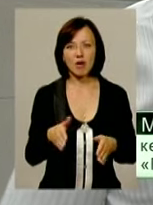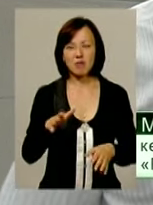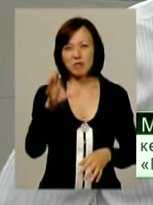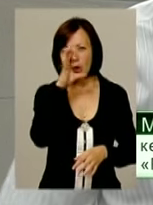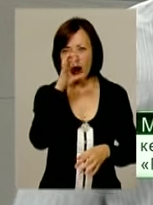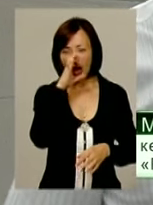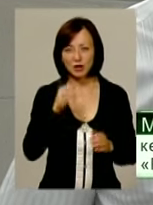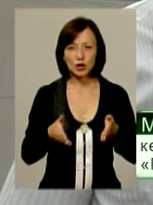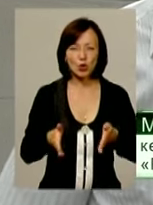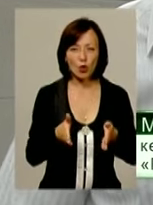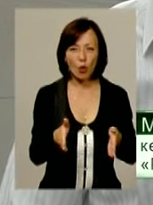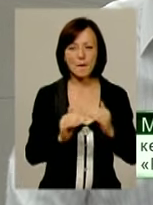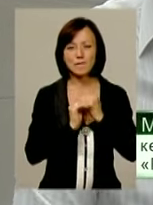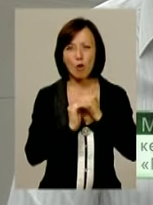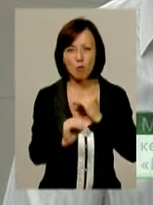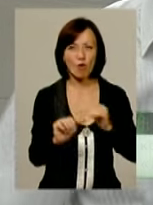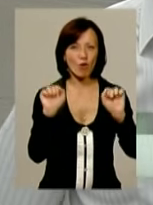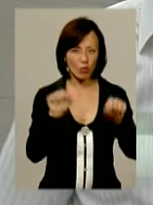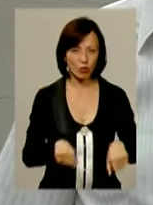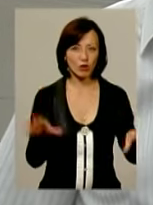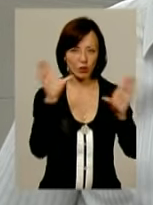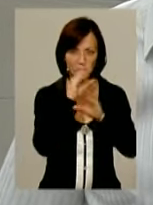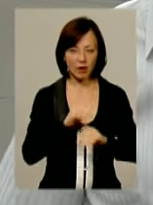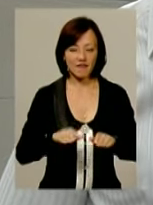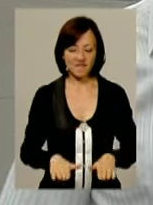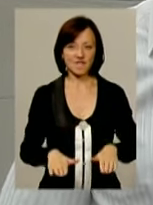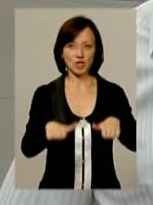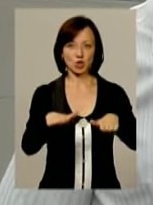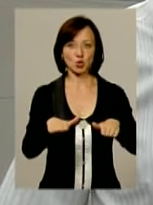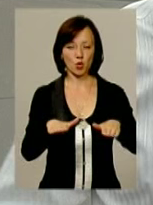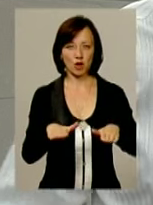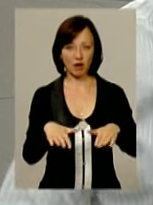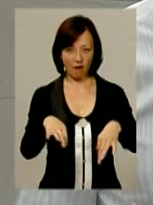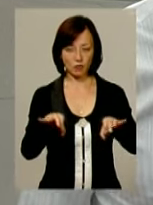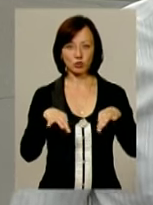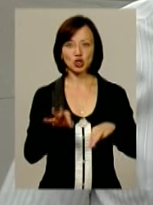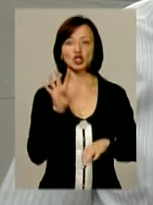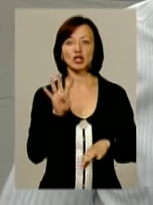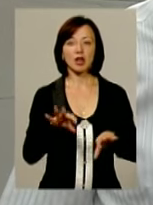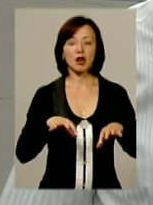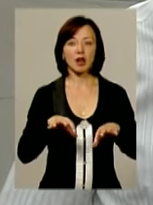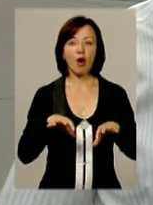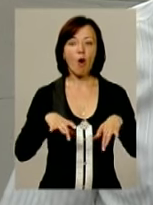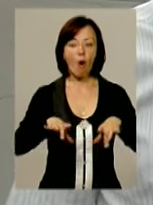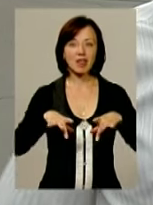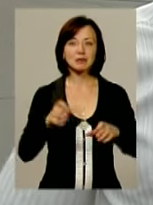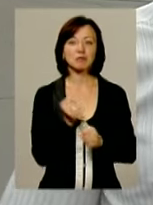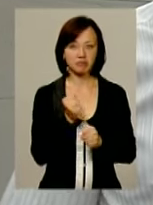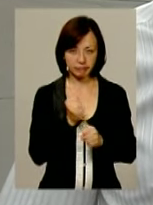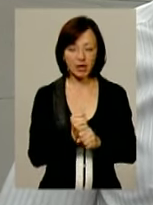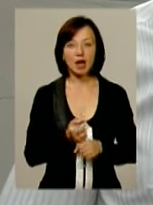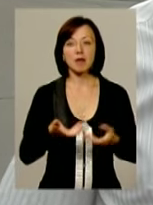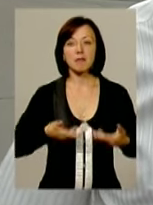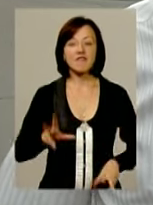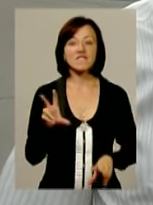значить, по ґрунтових дорогах, по полю, значить, ми бачите, що він досить таки високий. От, чотири колеса, які працюють, значить, і ми